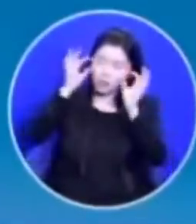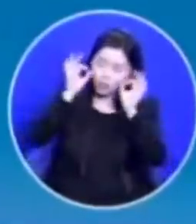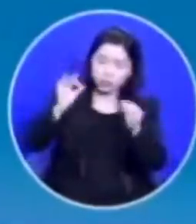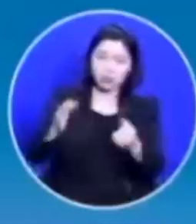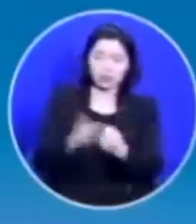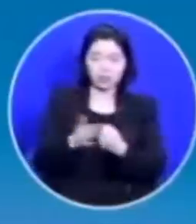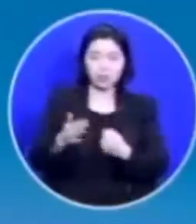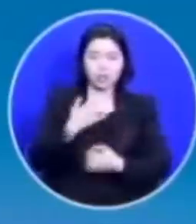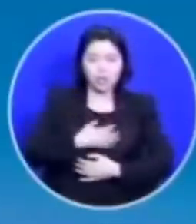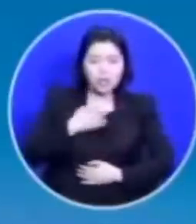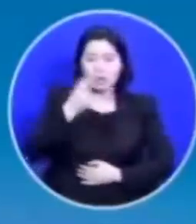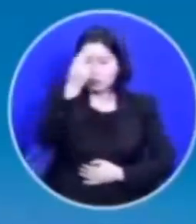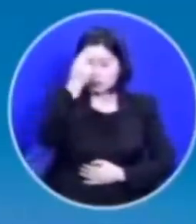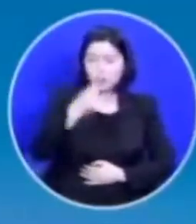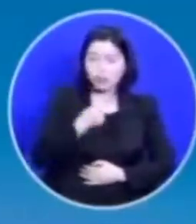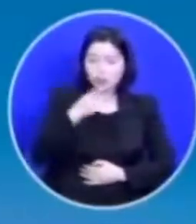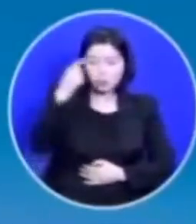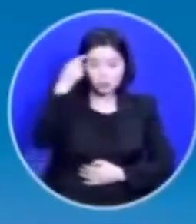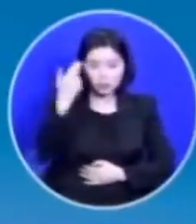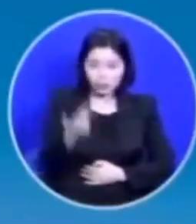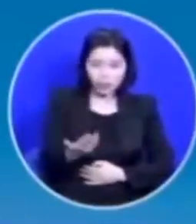근심도 되지 않습니까